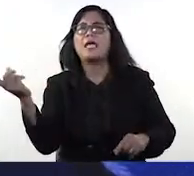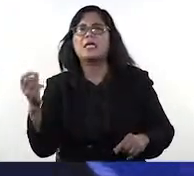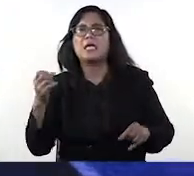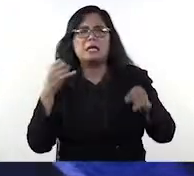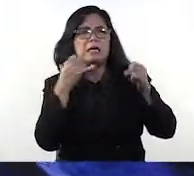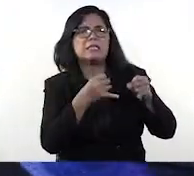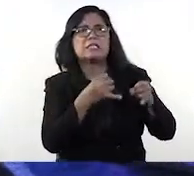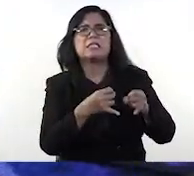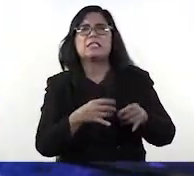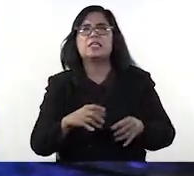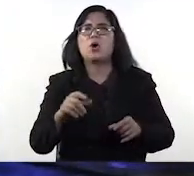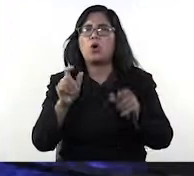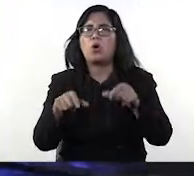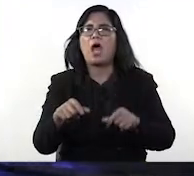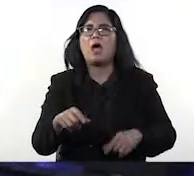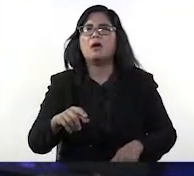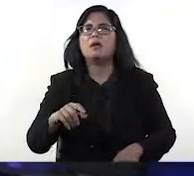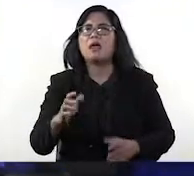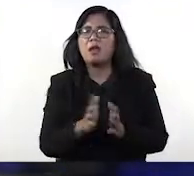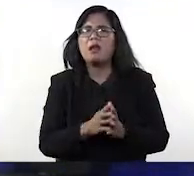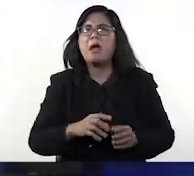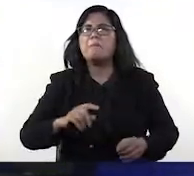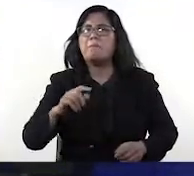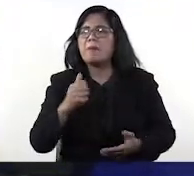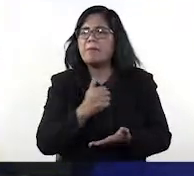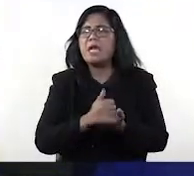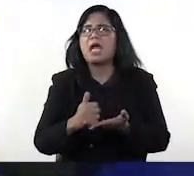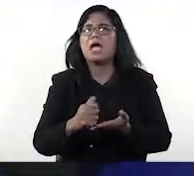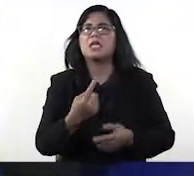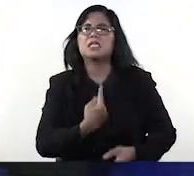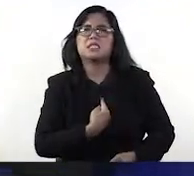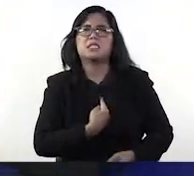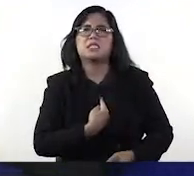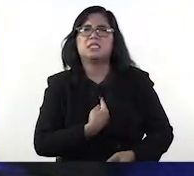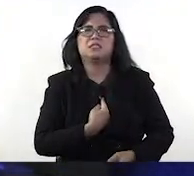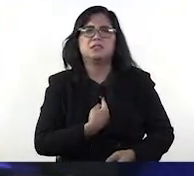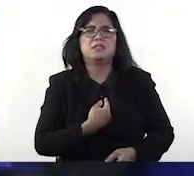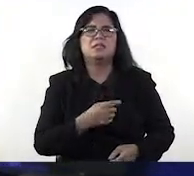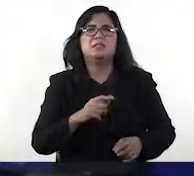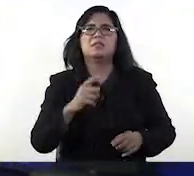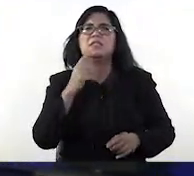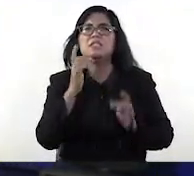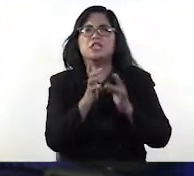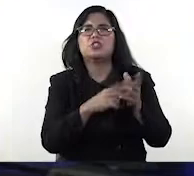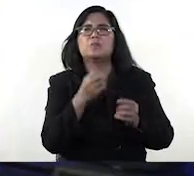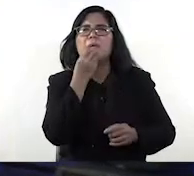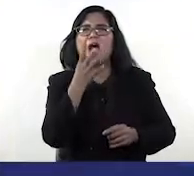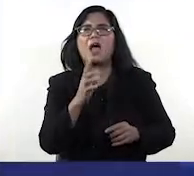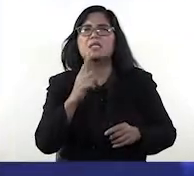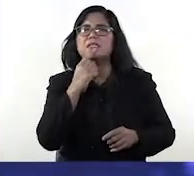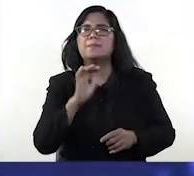mengkritik orang pakai agama hanya untuk membenarkan dirinya sendiri untuk 39 kamu seperti kuburan luar kamu terlalu putih